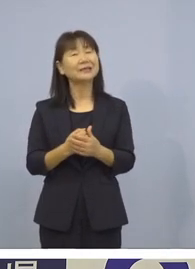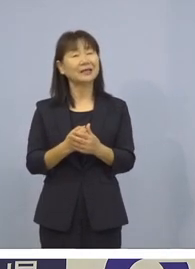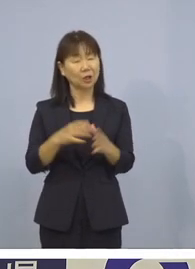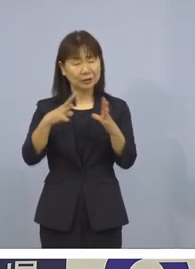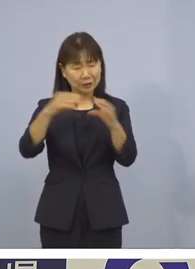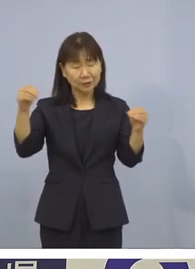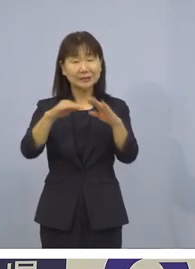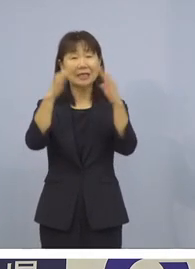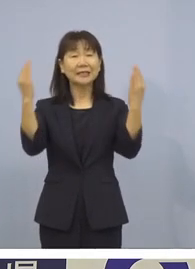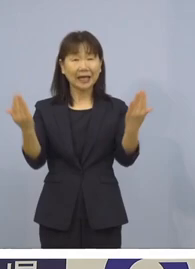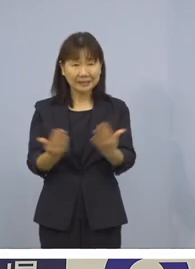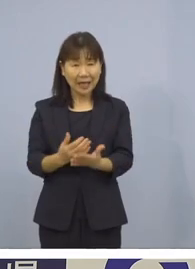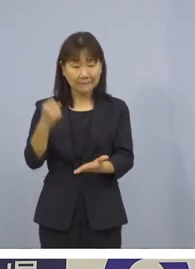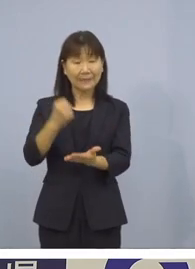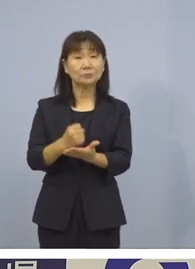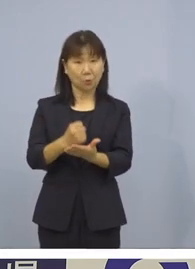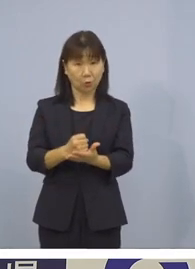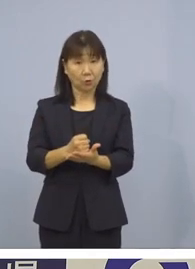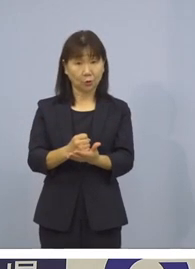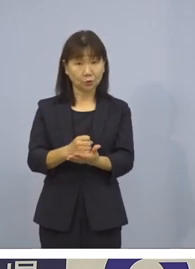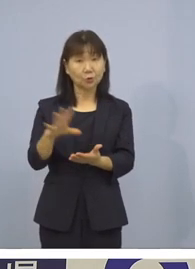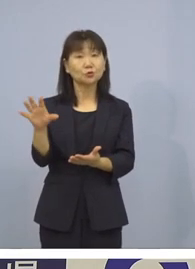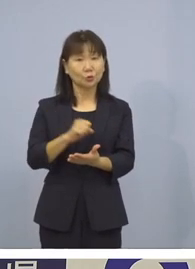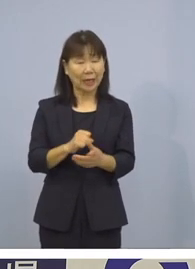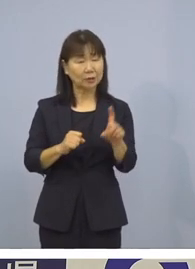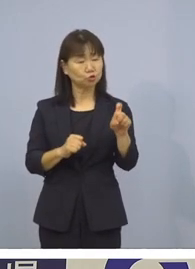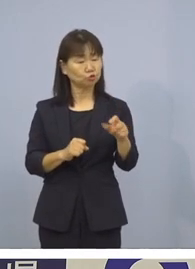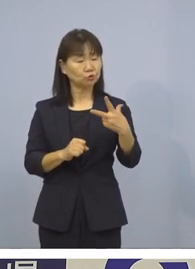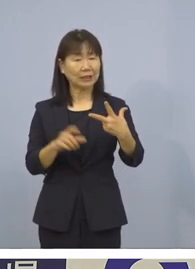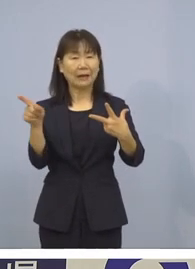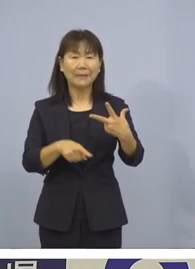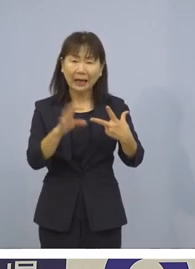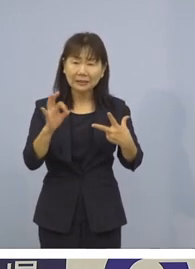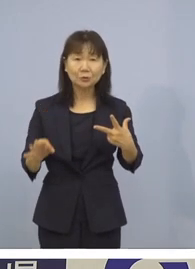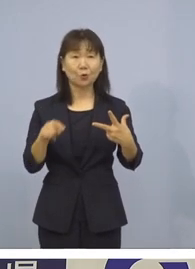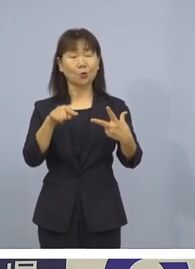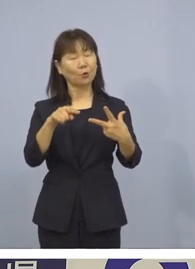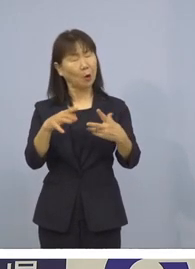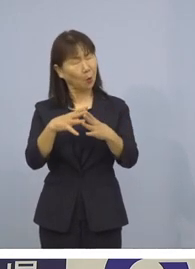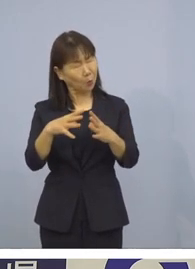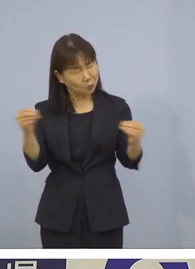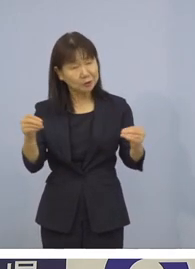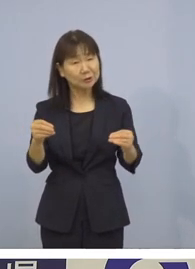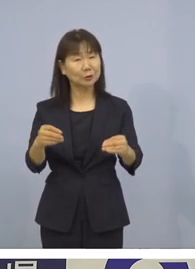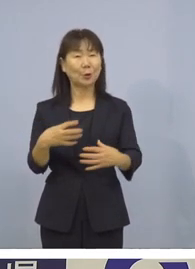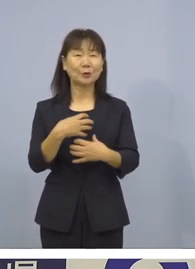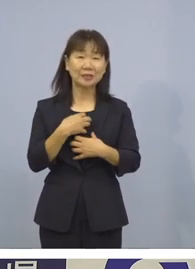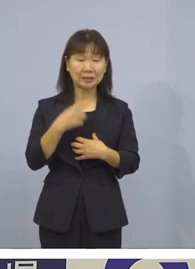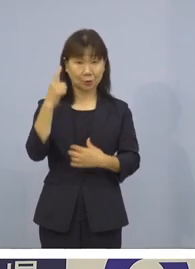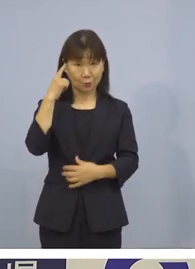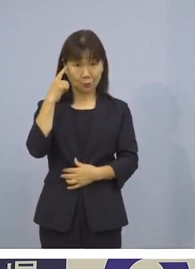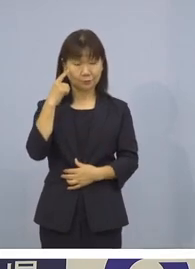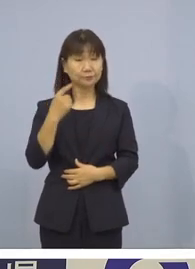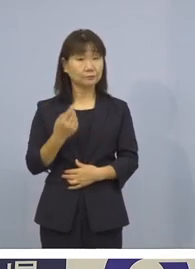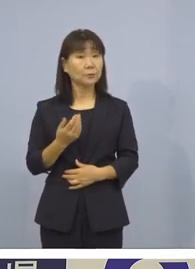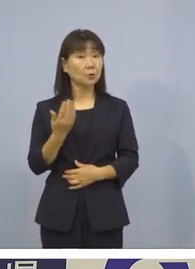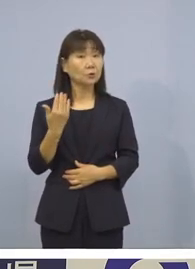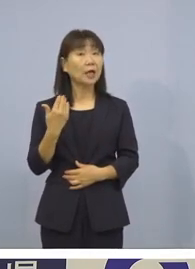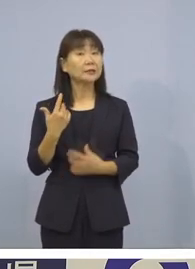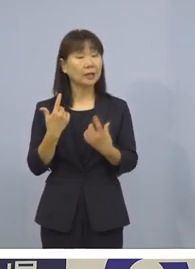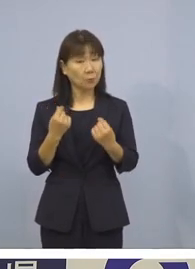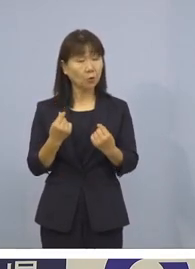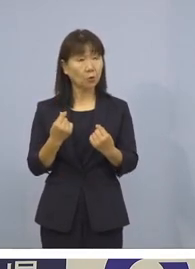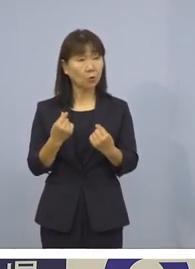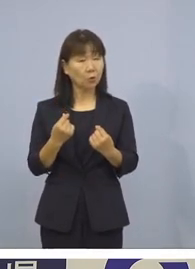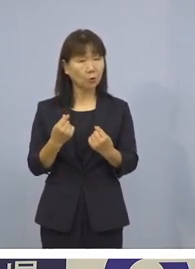が 17% というですね、これは国家的危機ですよ。僕は思うのはこれ意外にみんな、この前も私、まあ、就任